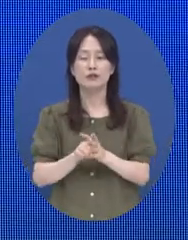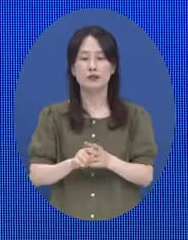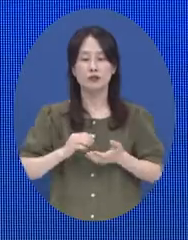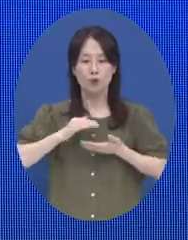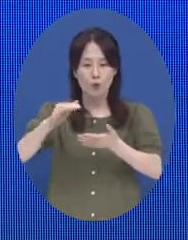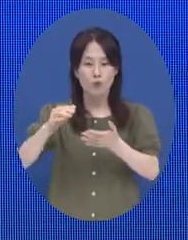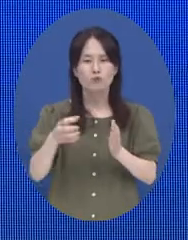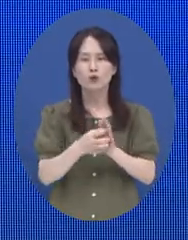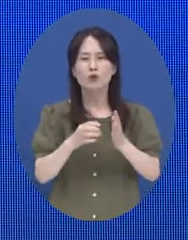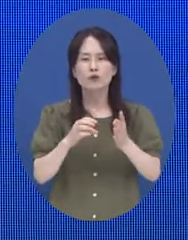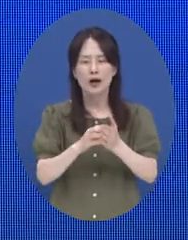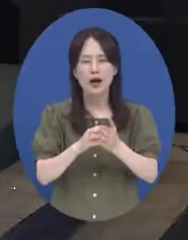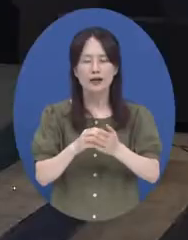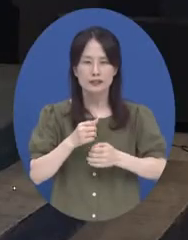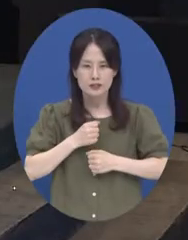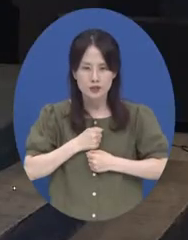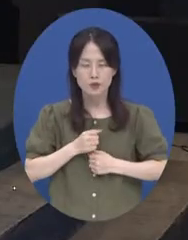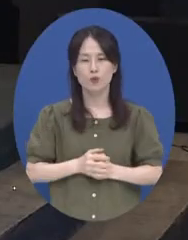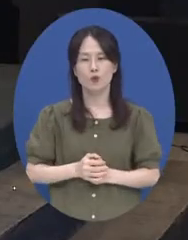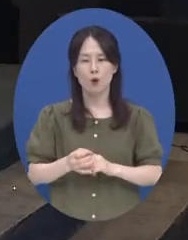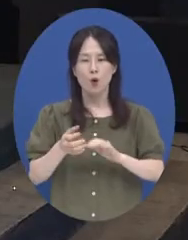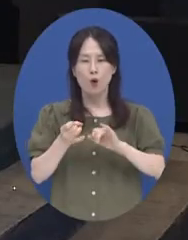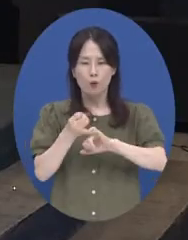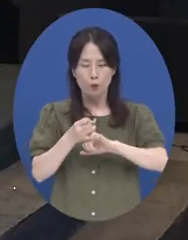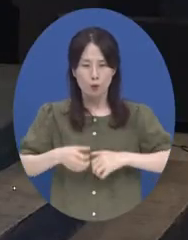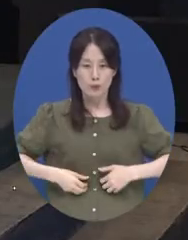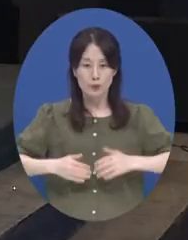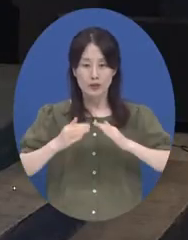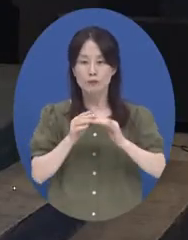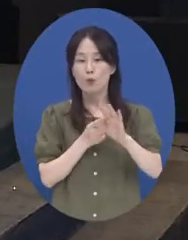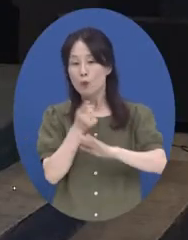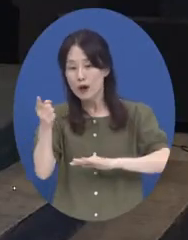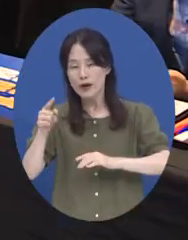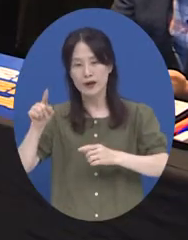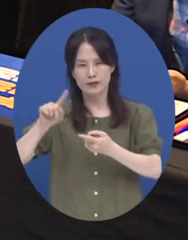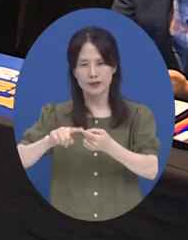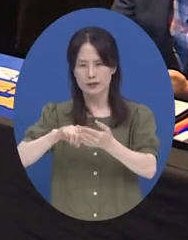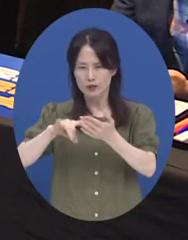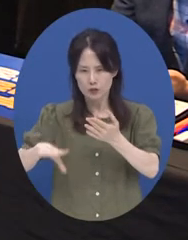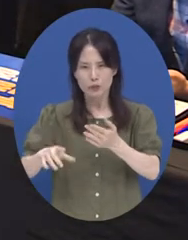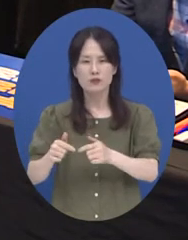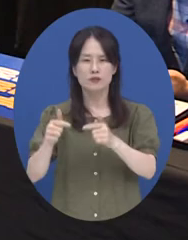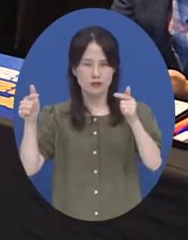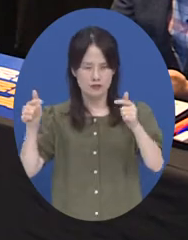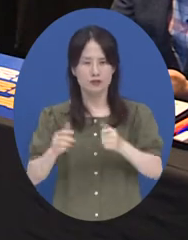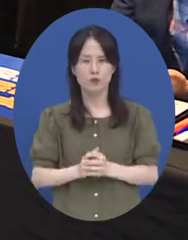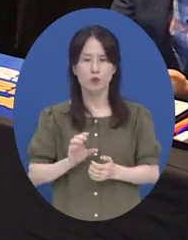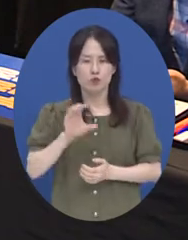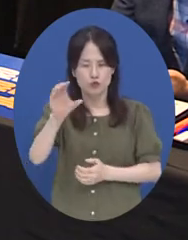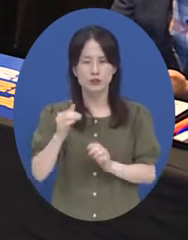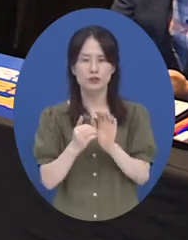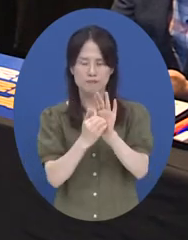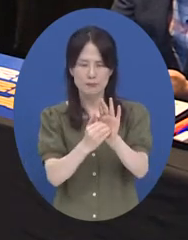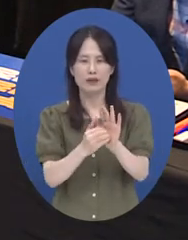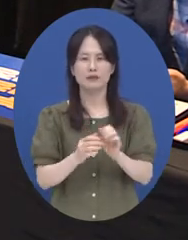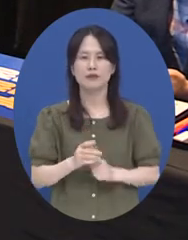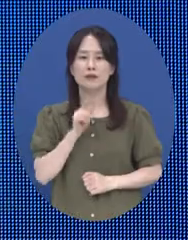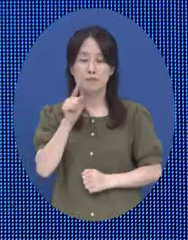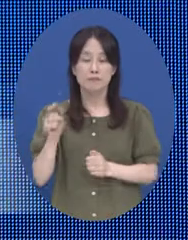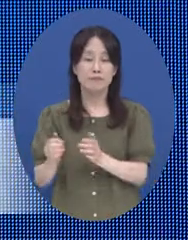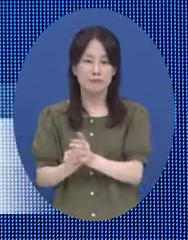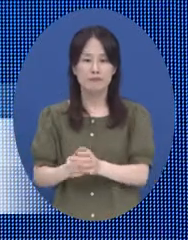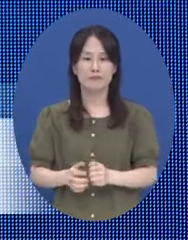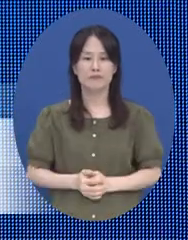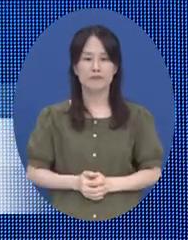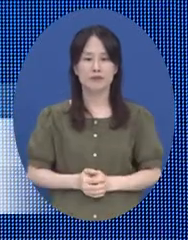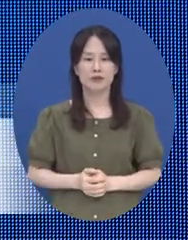유지하고 비필수 부동산의 조세 부담을 늘려 투기와 가수요를 억제해야 한다고 강조했고, 부동산